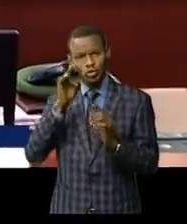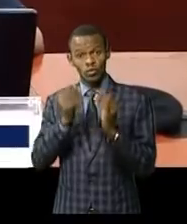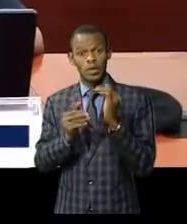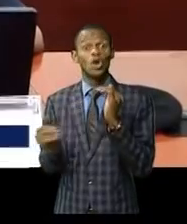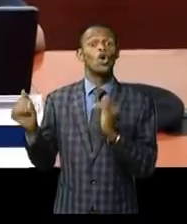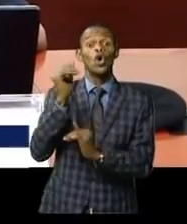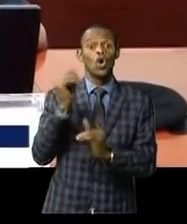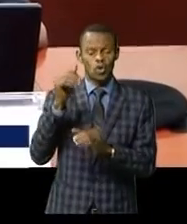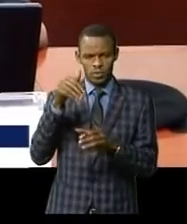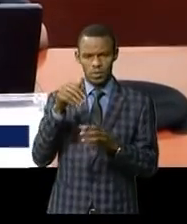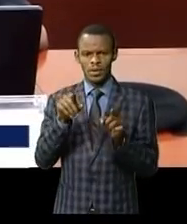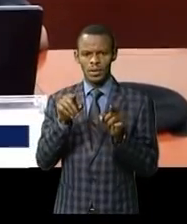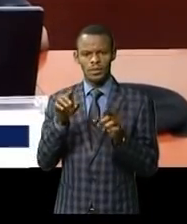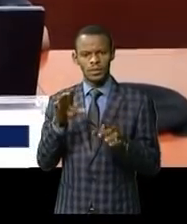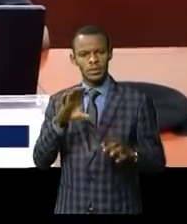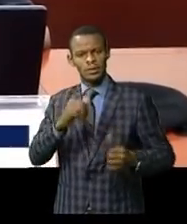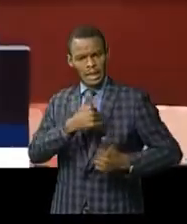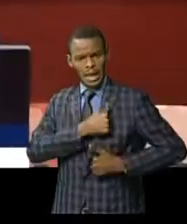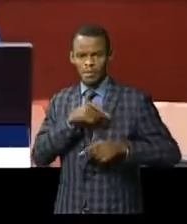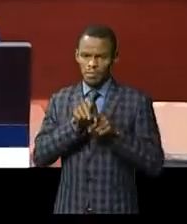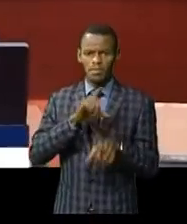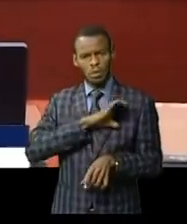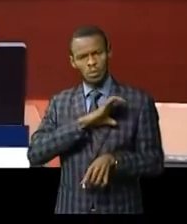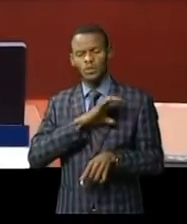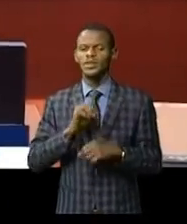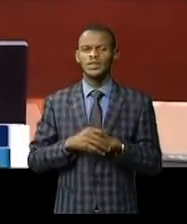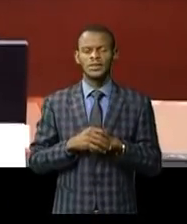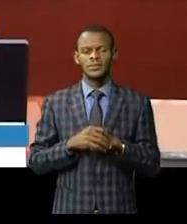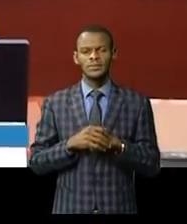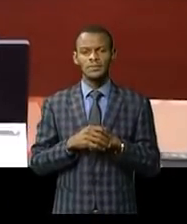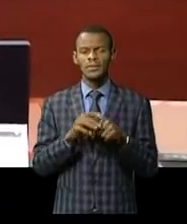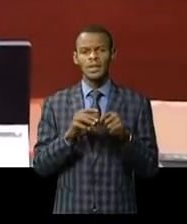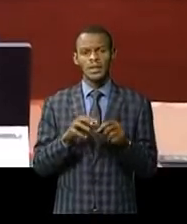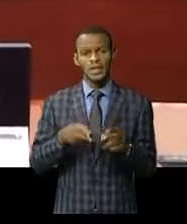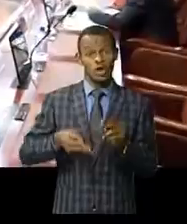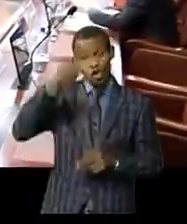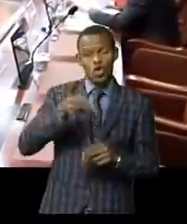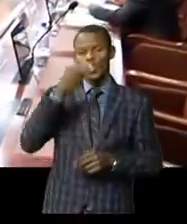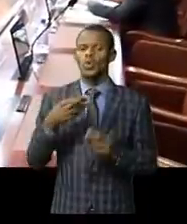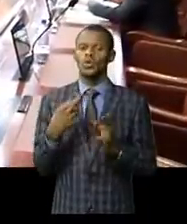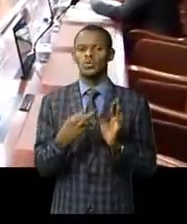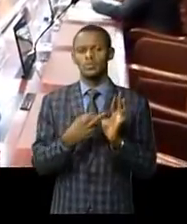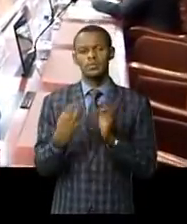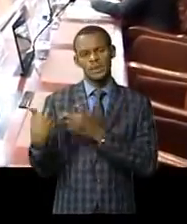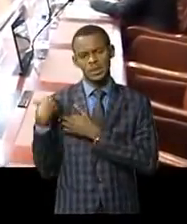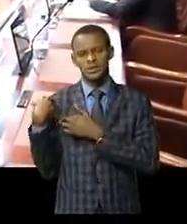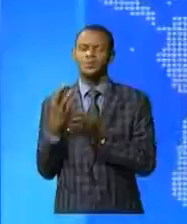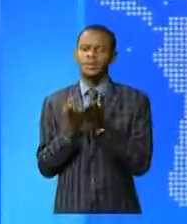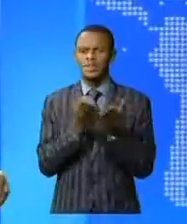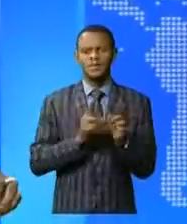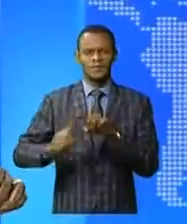Congo et de la police nationale congolaise, ainsi que des hauts responsables de services spécialisés de sécurité.